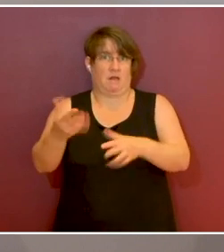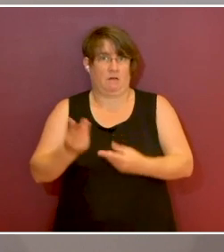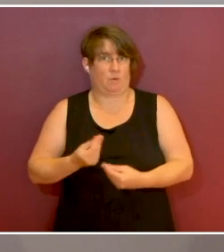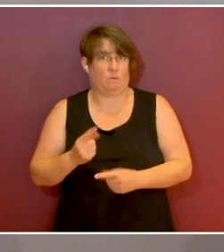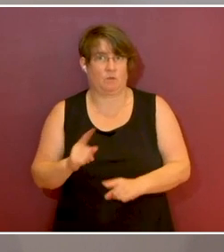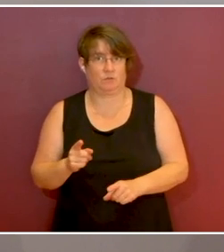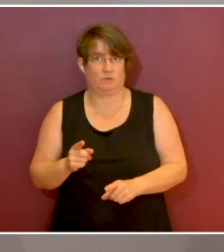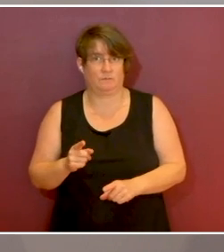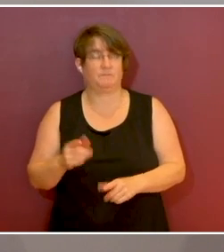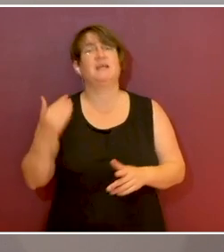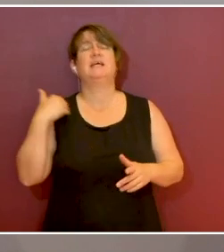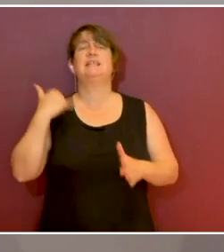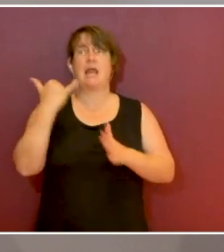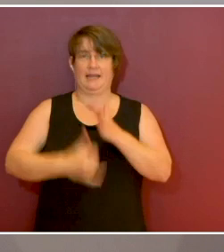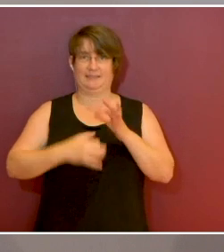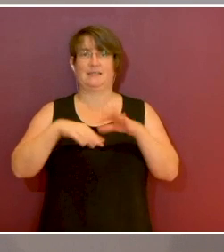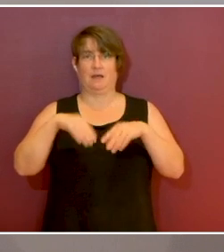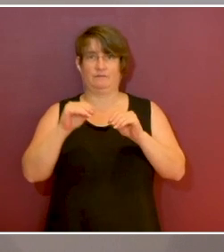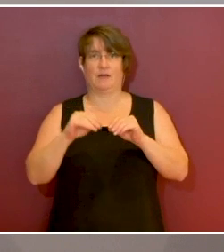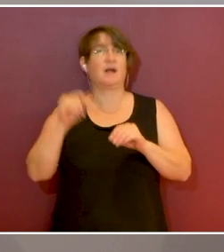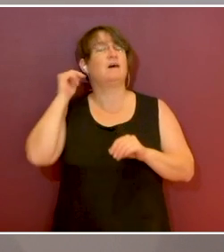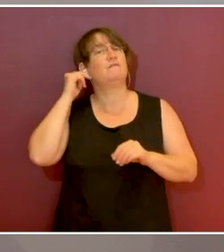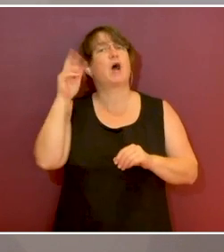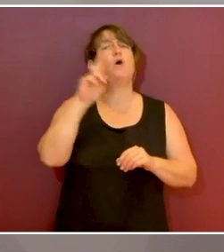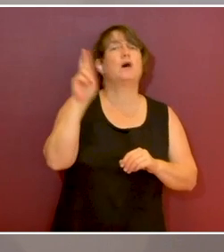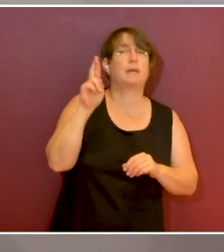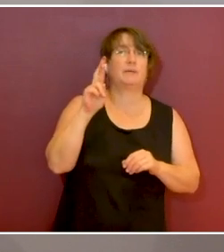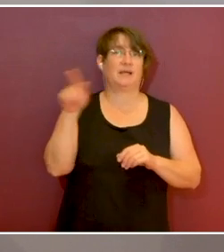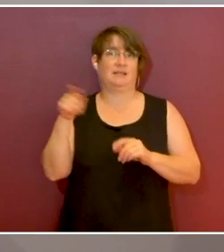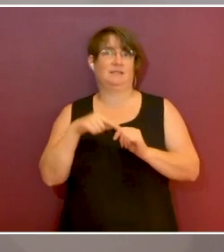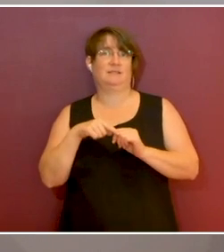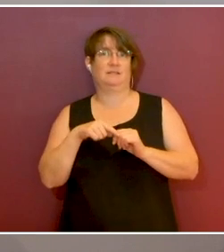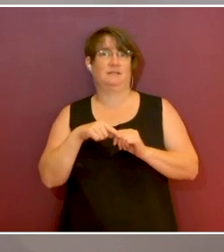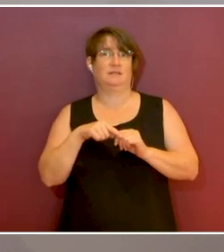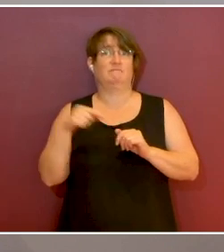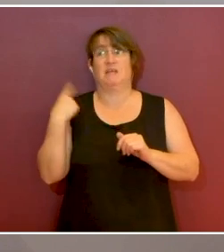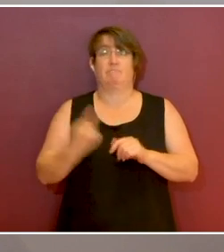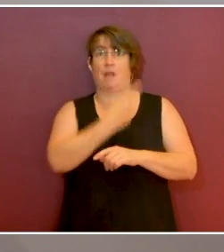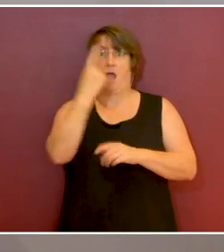Ich fange mal von hinten an, Frau Rippegatter. Sie wissen ja, und das haben wir alle über die anderthalb Jahre gelernt,